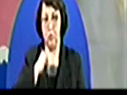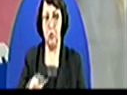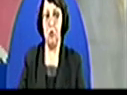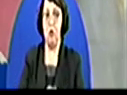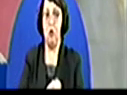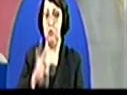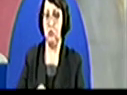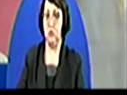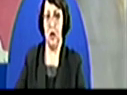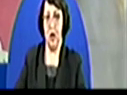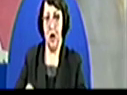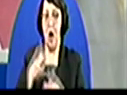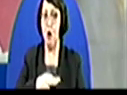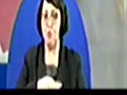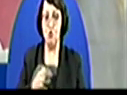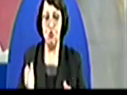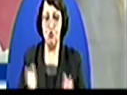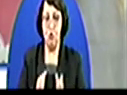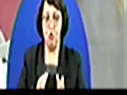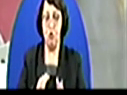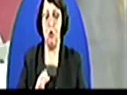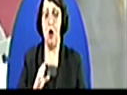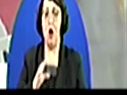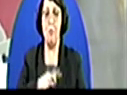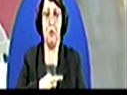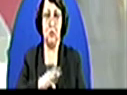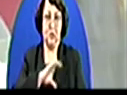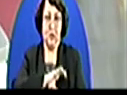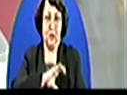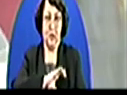бид бас өчөөхөн чигсэл өөрийн сэтгэлээр